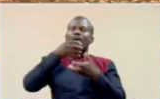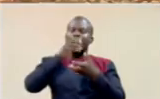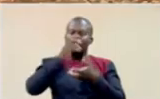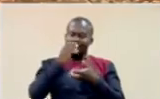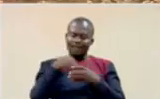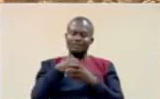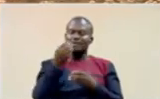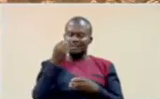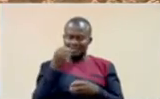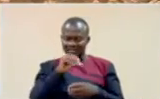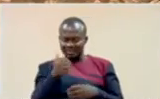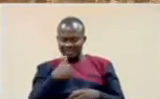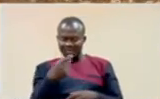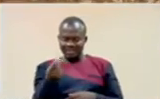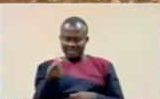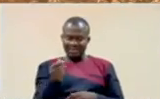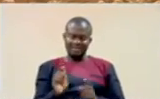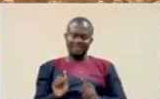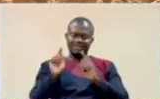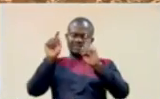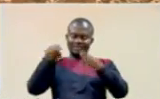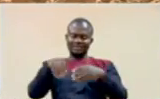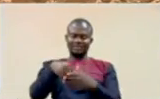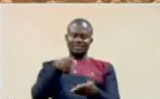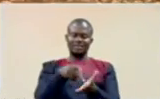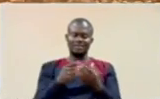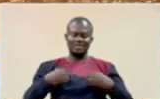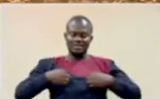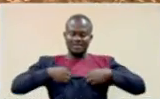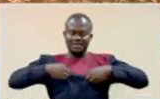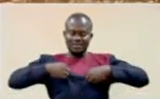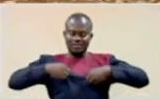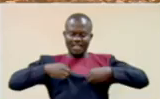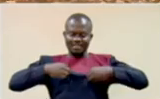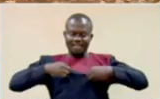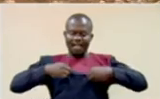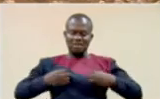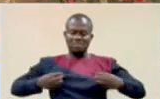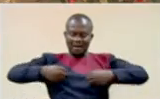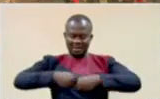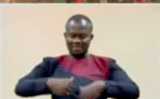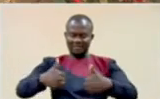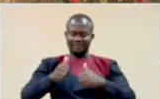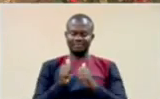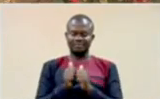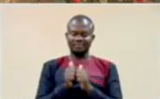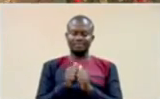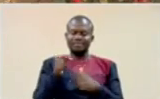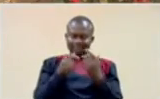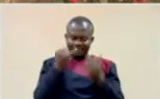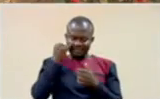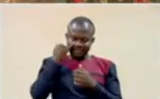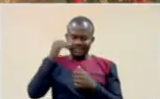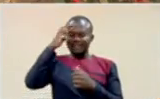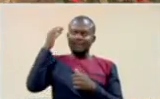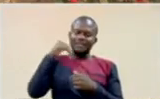tukanarya abandi bafite amafaranga bakagenda bakagura nk'imyenda bakambara bakinezeza. Ikintu gikomeye nibukira